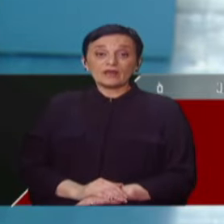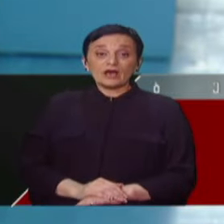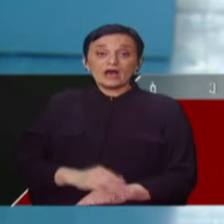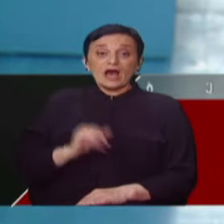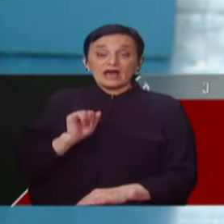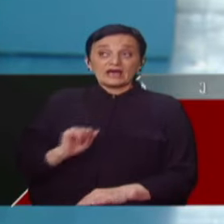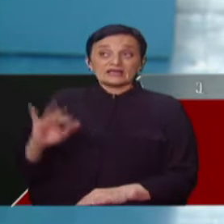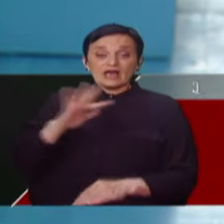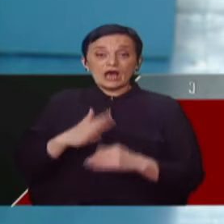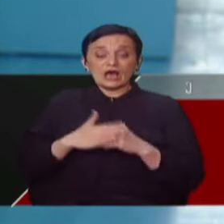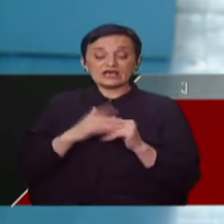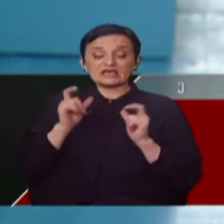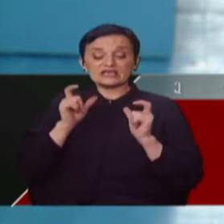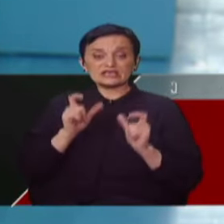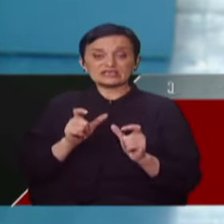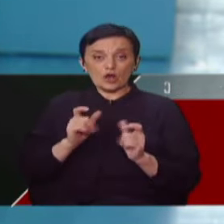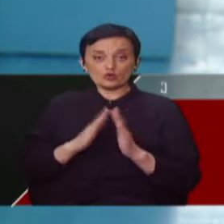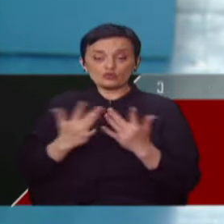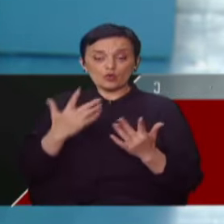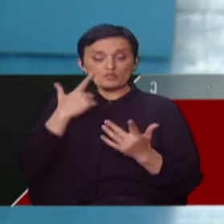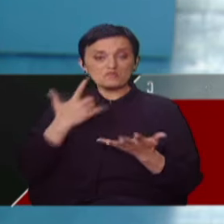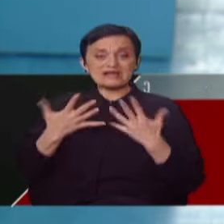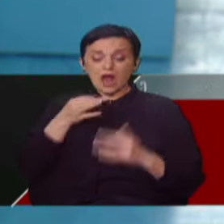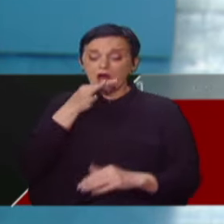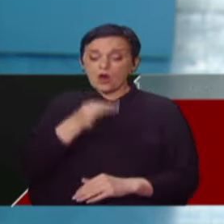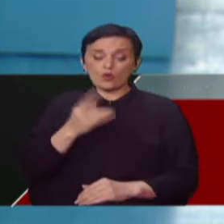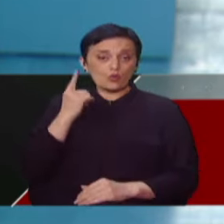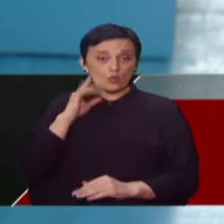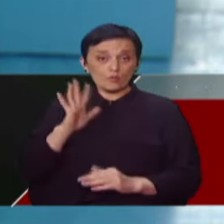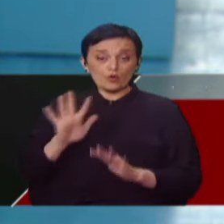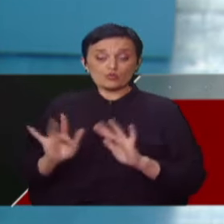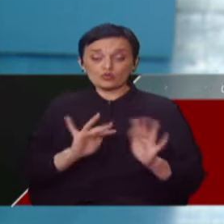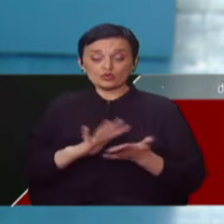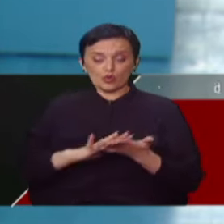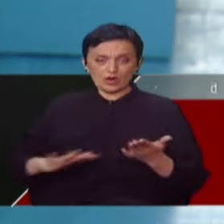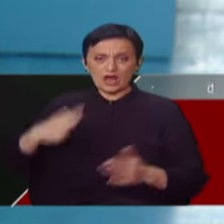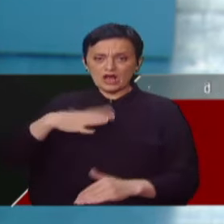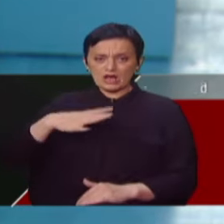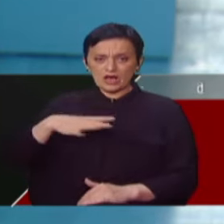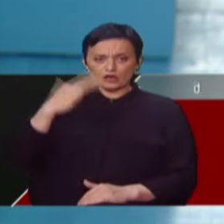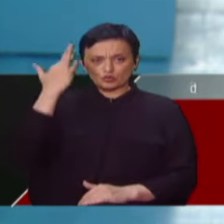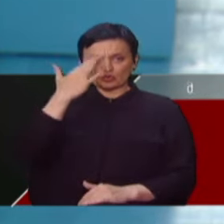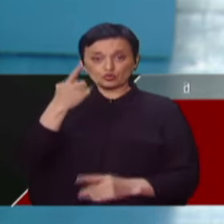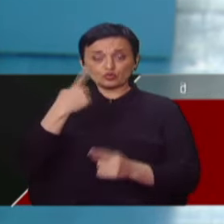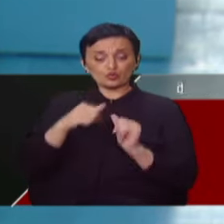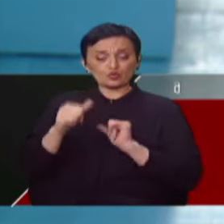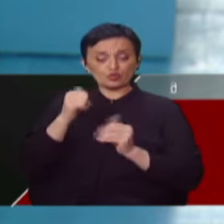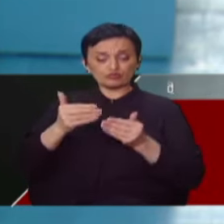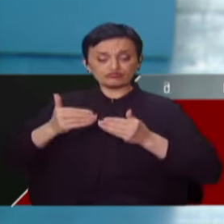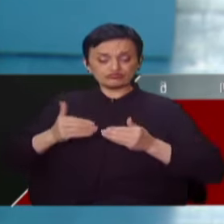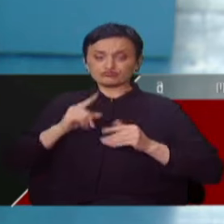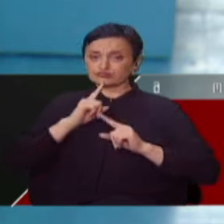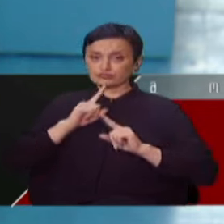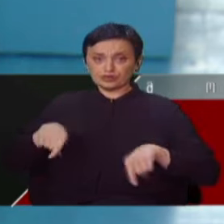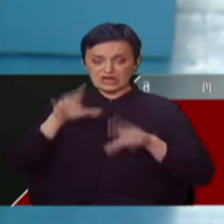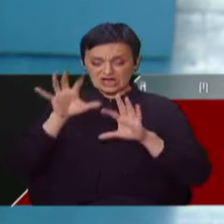დასავლეთიდან სანქციების მოთხოვნაზე მკაფიო პასუხები არ ისმის, რაც შეეხება უკვე პროცესის გაგრძელებას. ქართული ოცნება უგანდახევას არაპირებს.